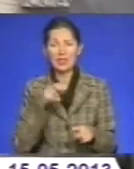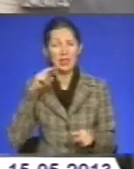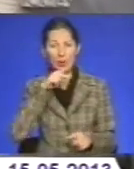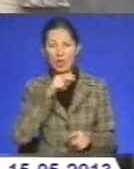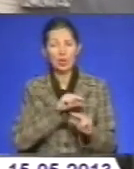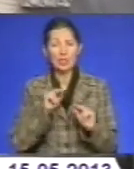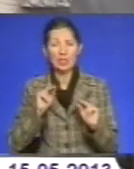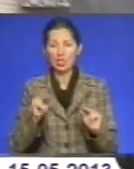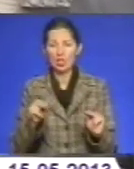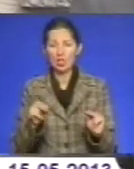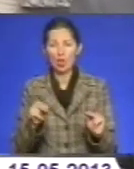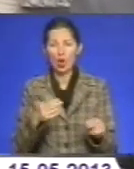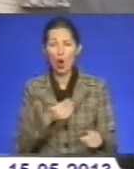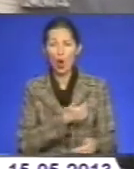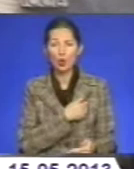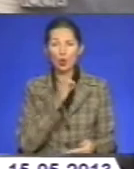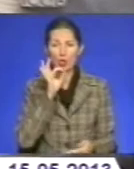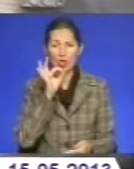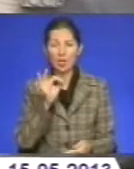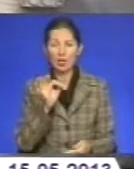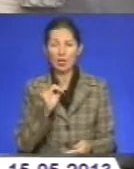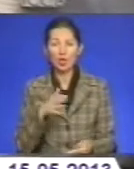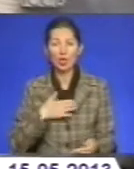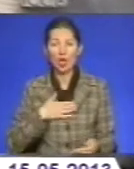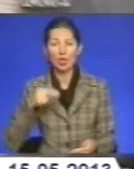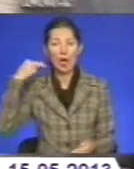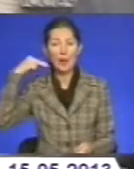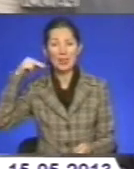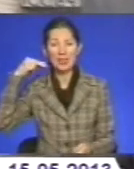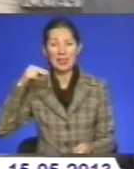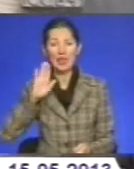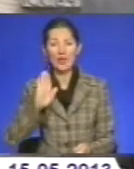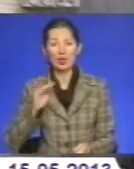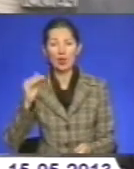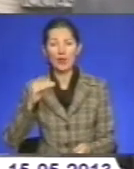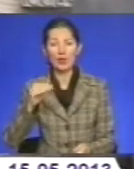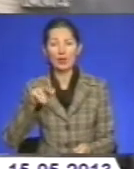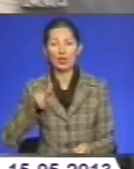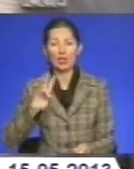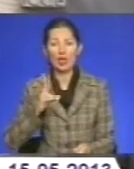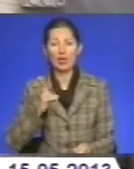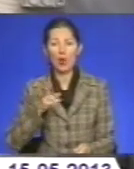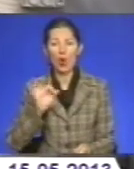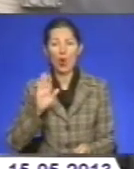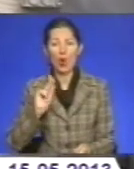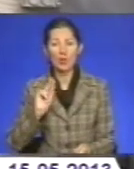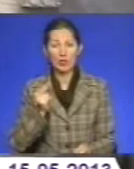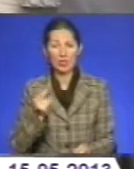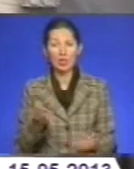нечесно. Я хочу сказати, що наш президент Віктор Федорович Янукович